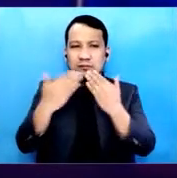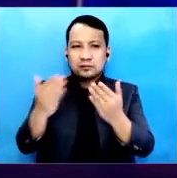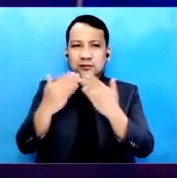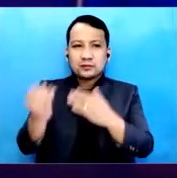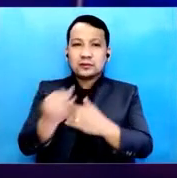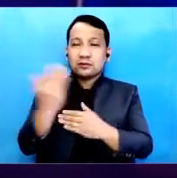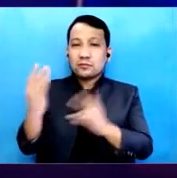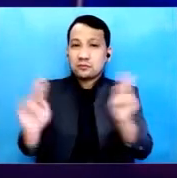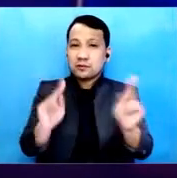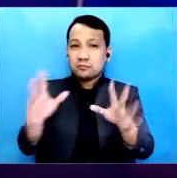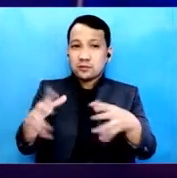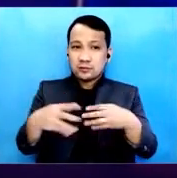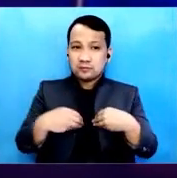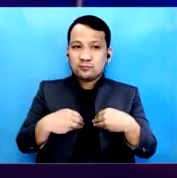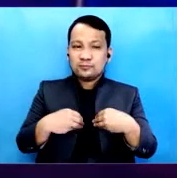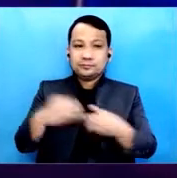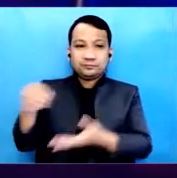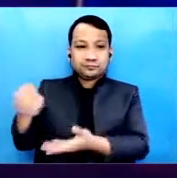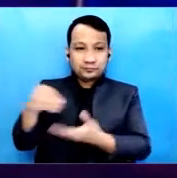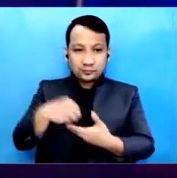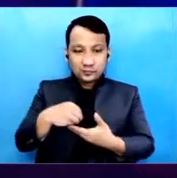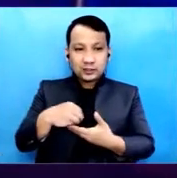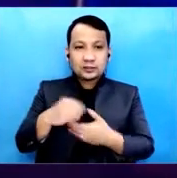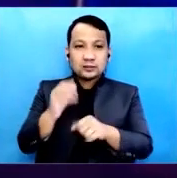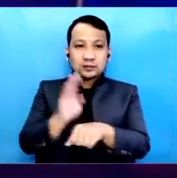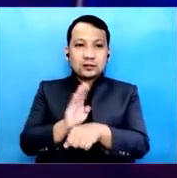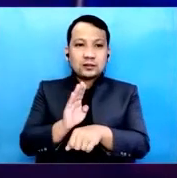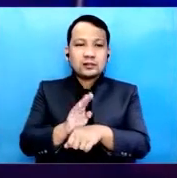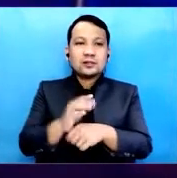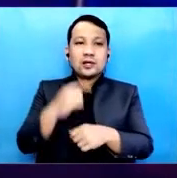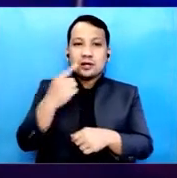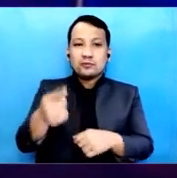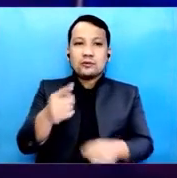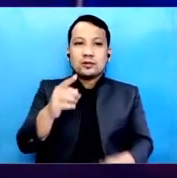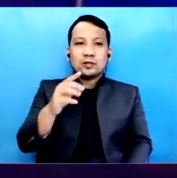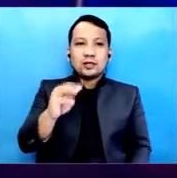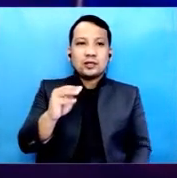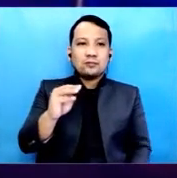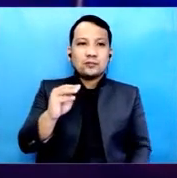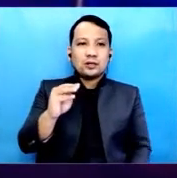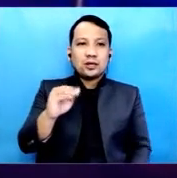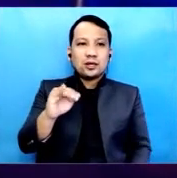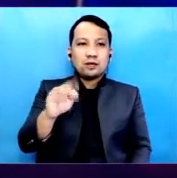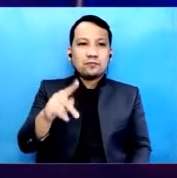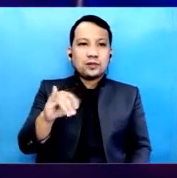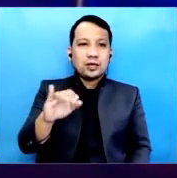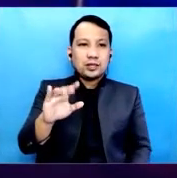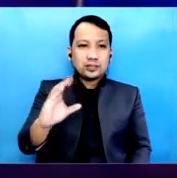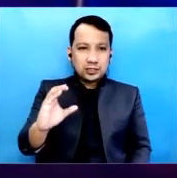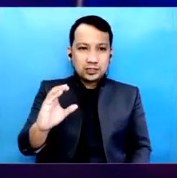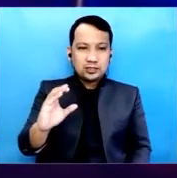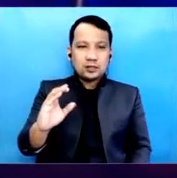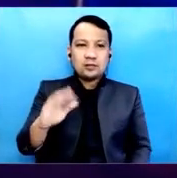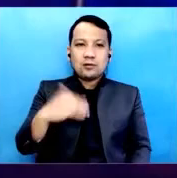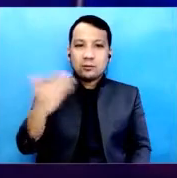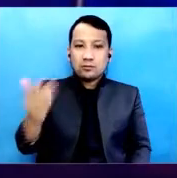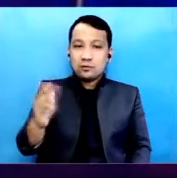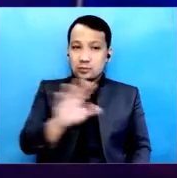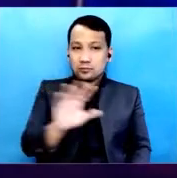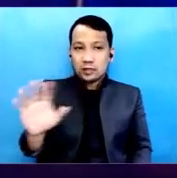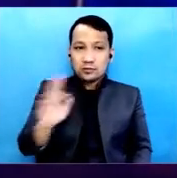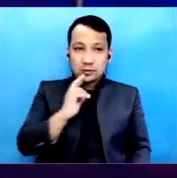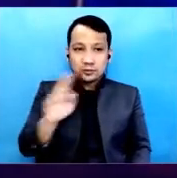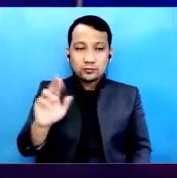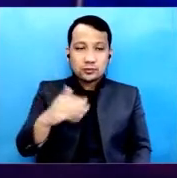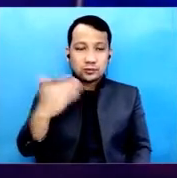pasasalamat ng ilan sa kanila sa natanggap na tulong pangkabuhayan mula sa Metro Pacific Investments Corporation. Nasa frontline ng balitang